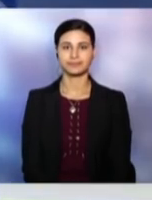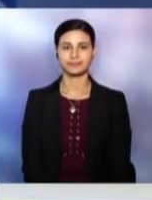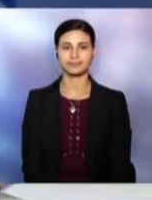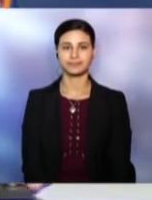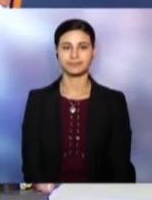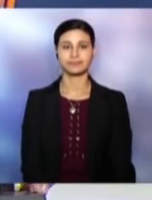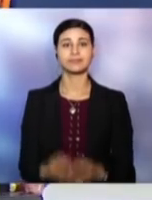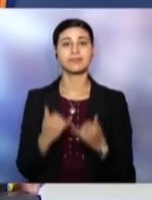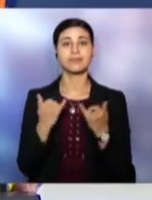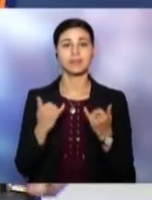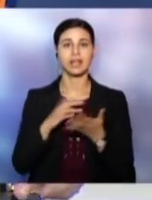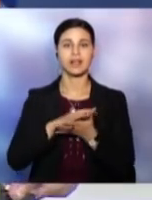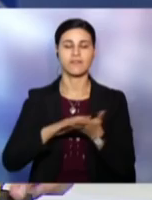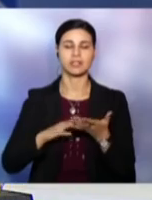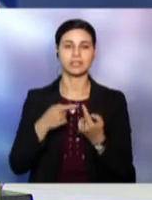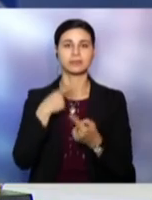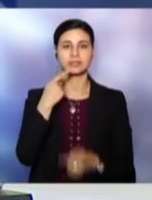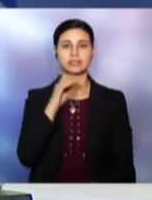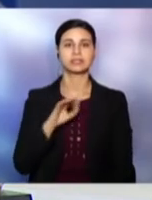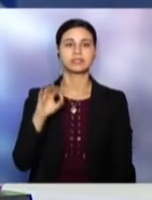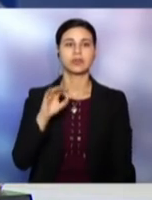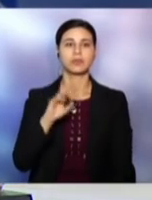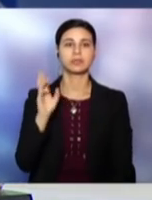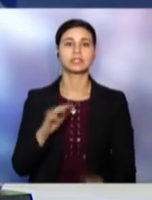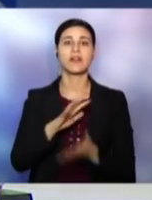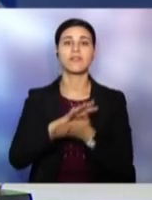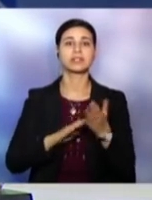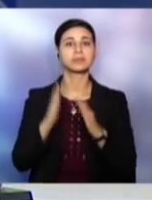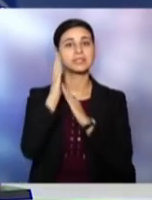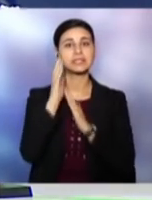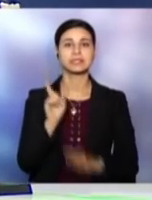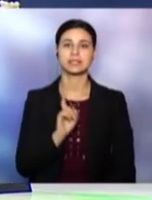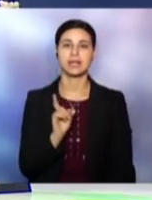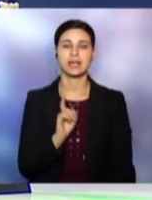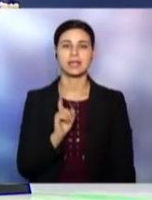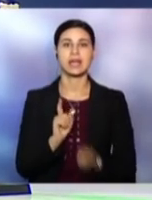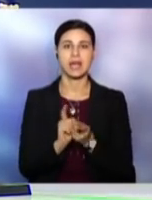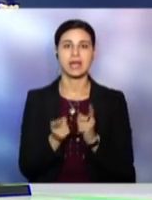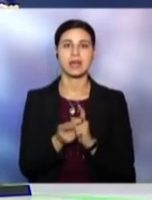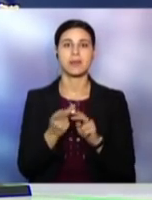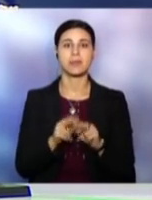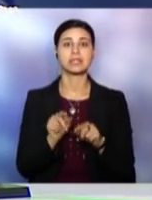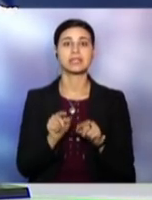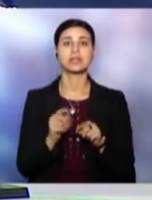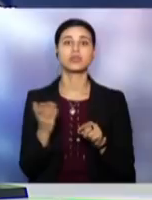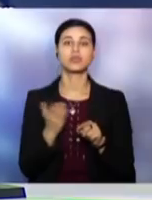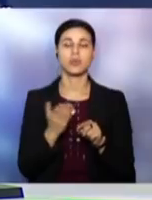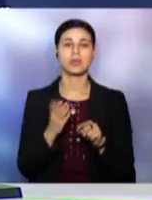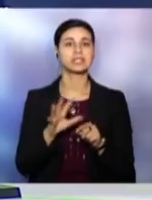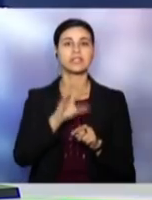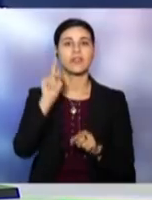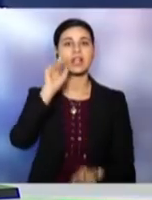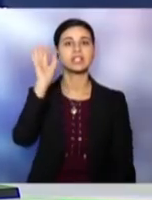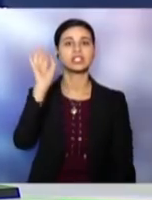ჩვენ ვაგრძელებთ საუბარს და ვაგრძელებთ არა ძილზე, არამედ იმ სისტემაზე, რომელიც ყველაზე